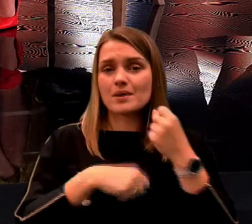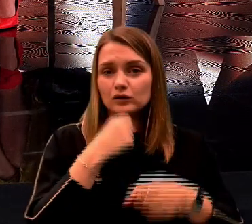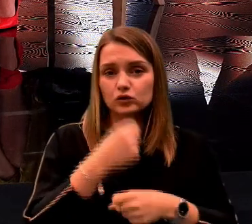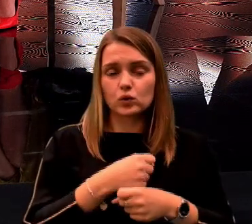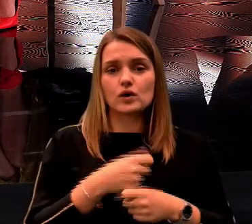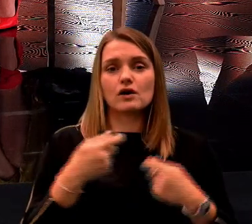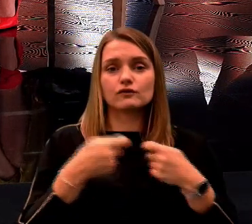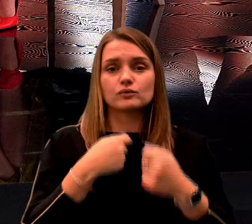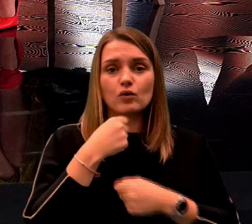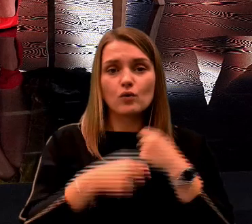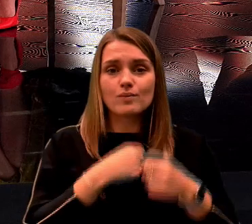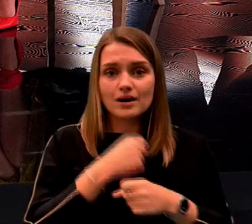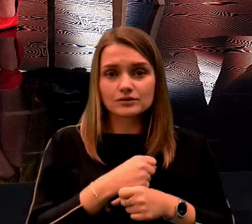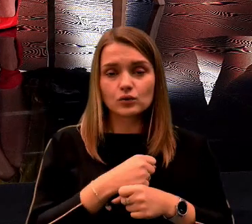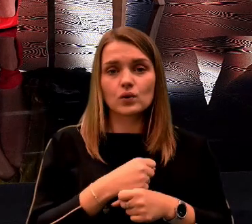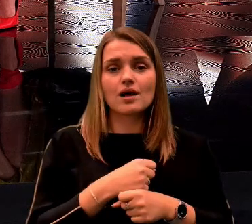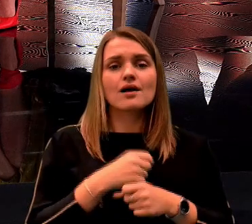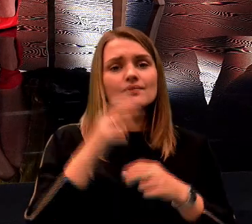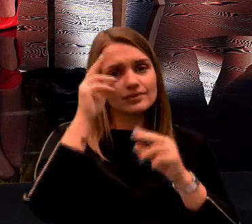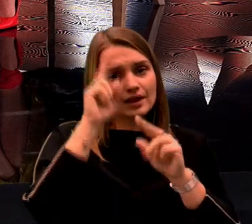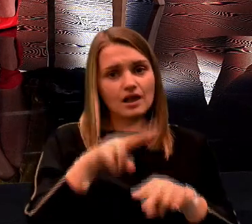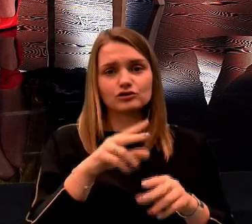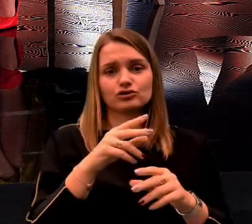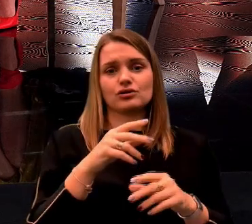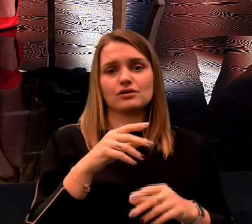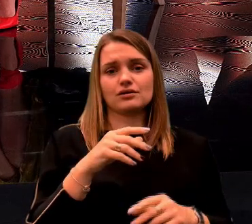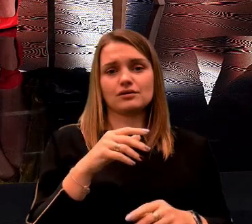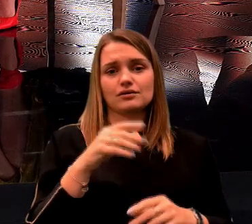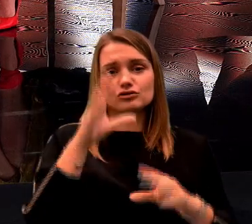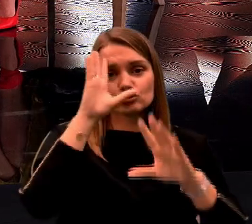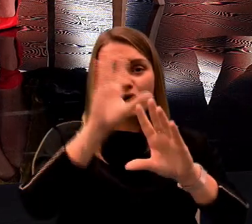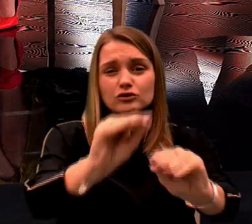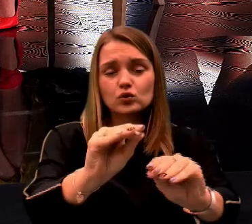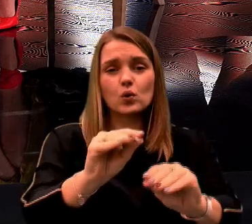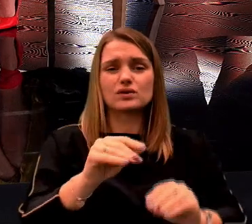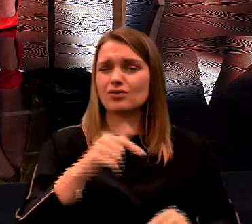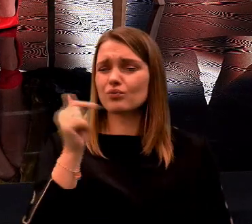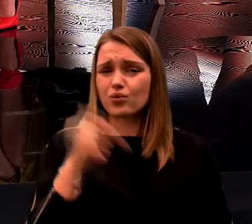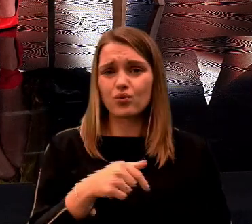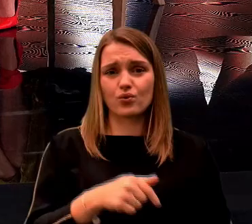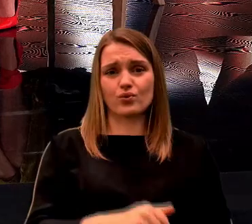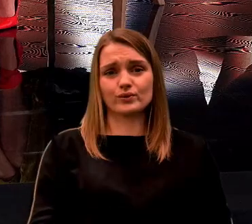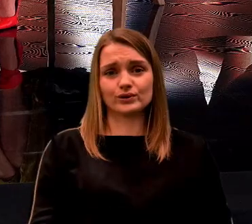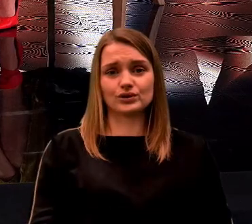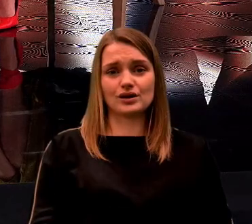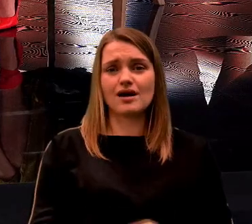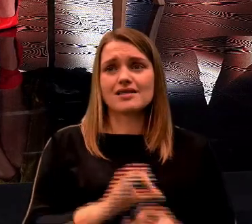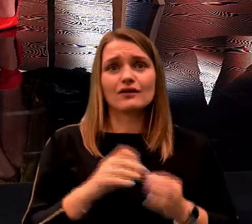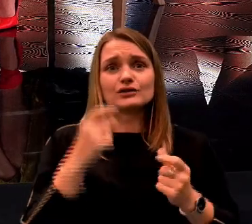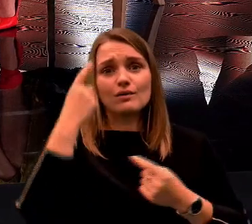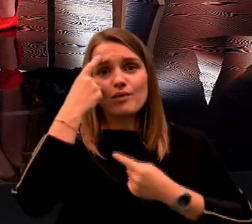współpracuję, należy mu się szacunek. Ja nawet nie przyszło mi do głowy, żeby to podważać. Dla mnie to